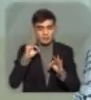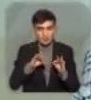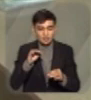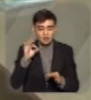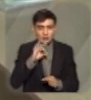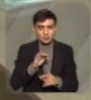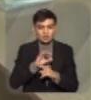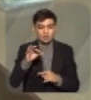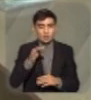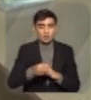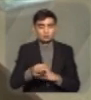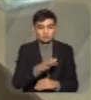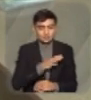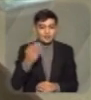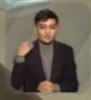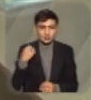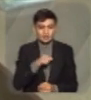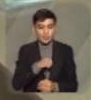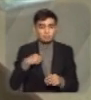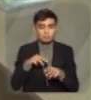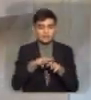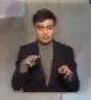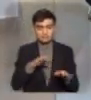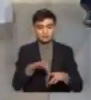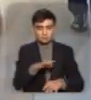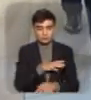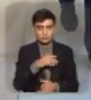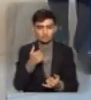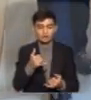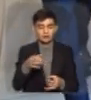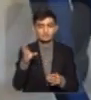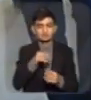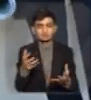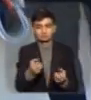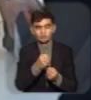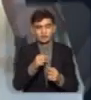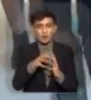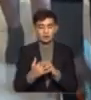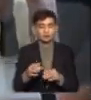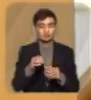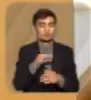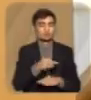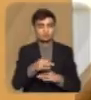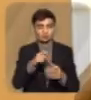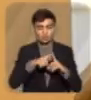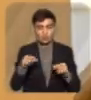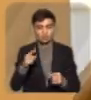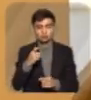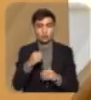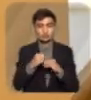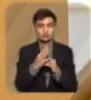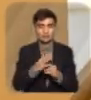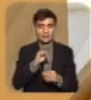в области. Ранее этим занималось само министерство. В поддержку сельских школ построят 114 интернатов и более